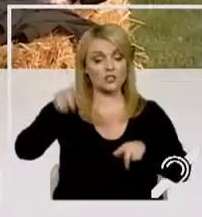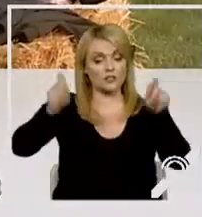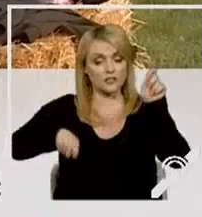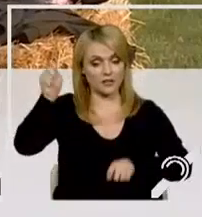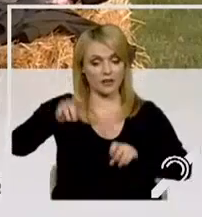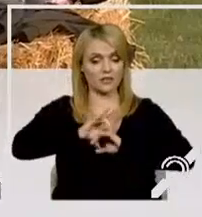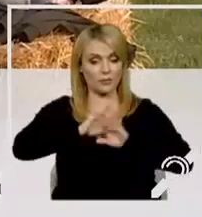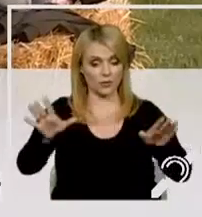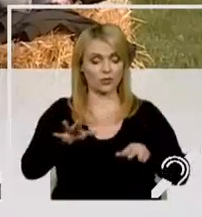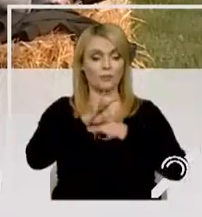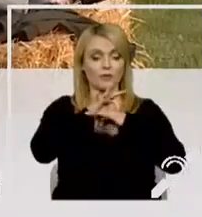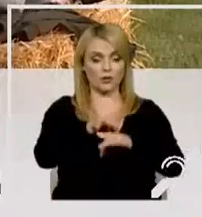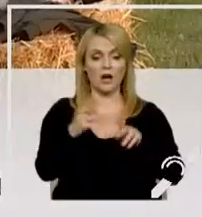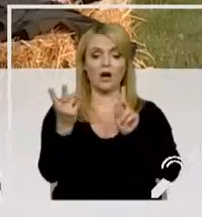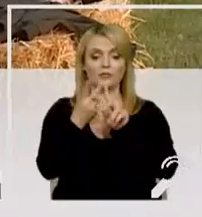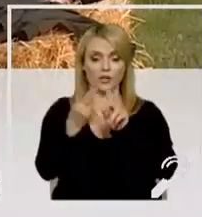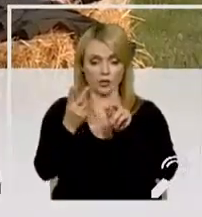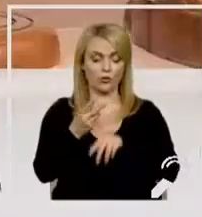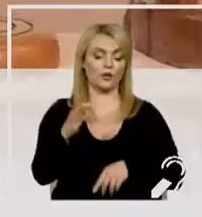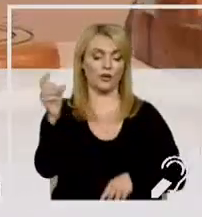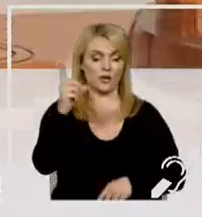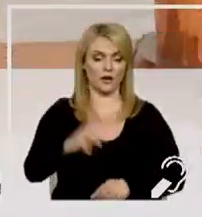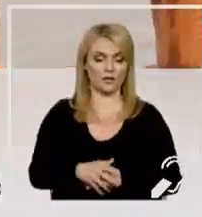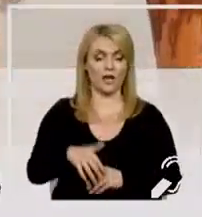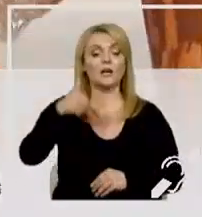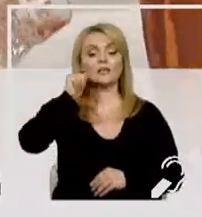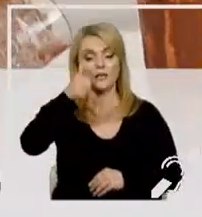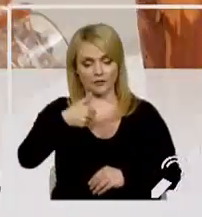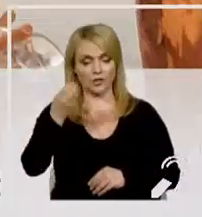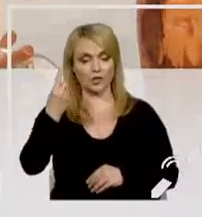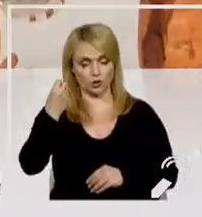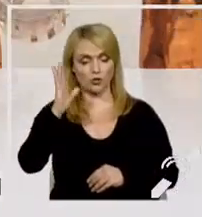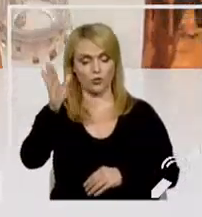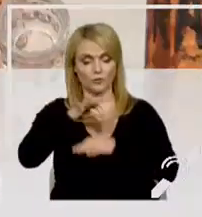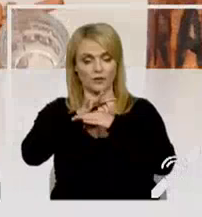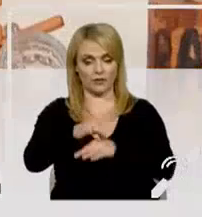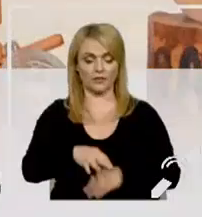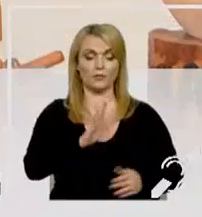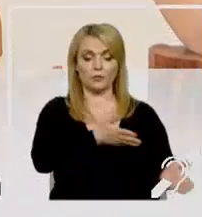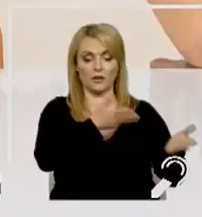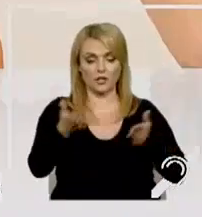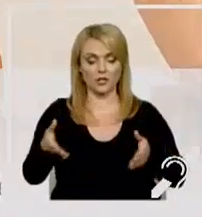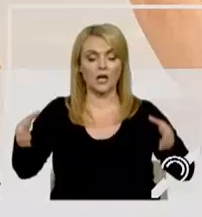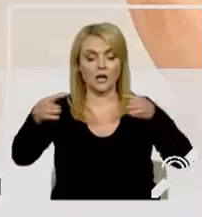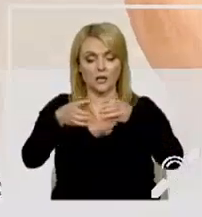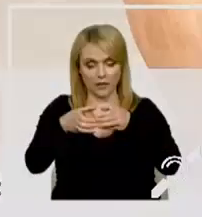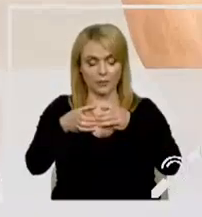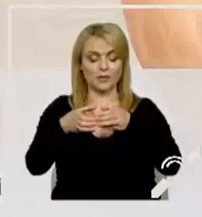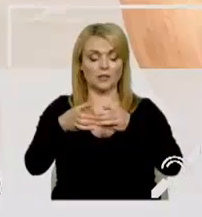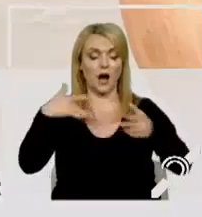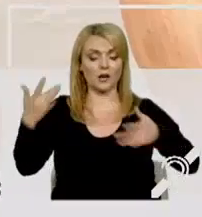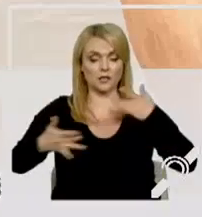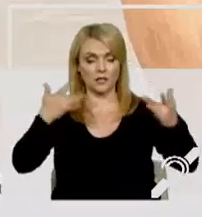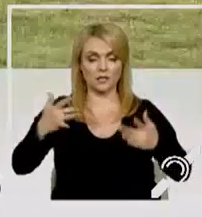Românești este la a doua ediție și se va încheia mâine seară cu un recital susținut de trupa românească Direcția 5. Evenimentul